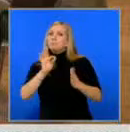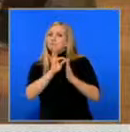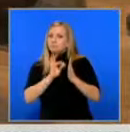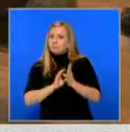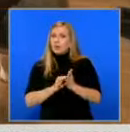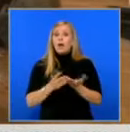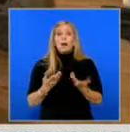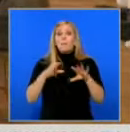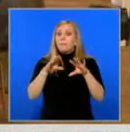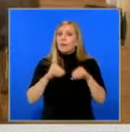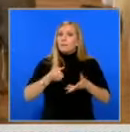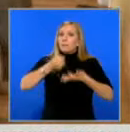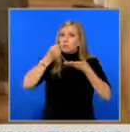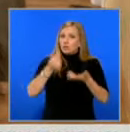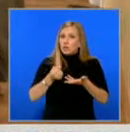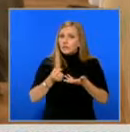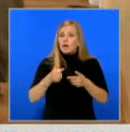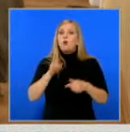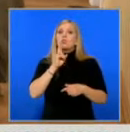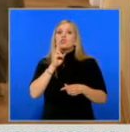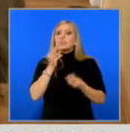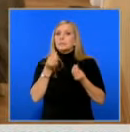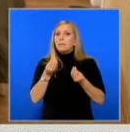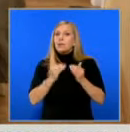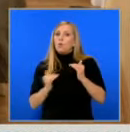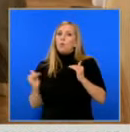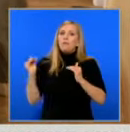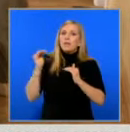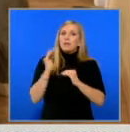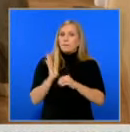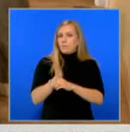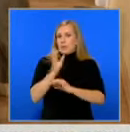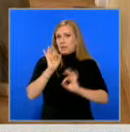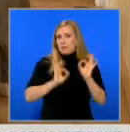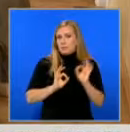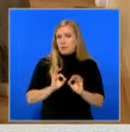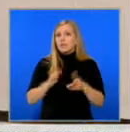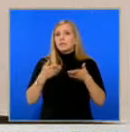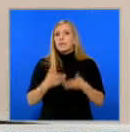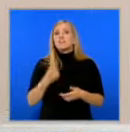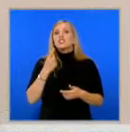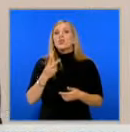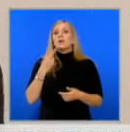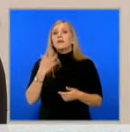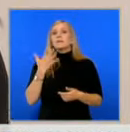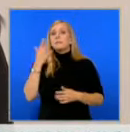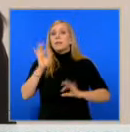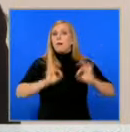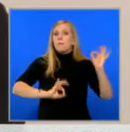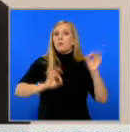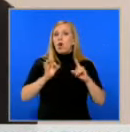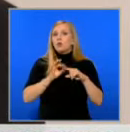бюджета заплатите на учителите са увеличени с 15% каза денков и така те са 125% от средните